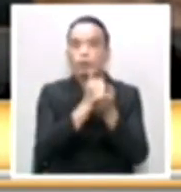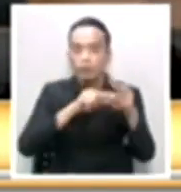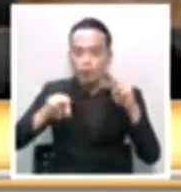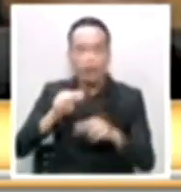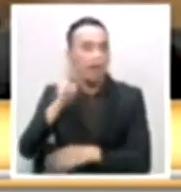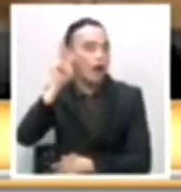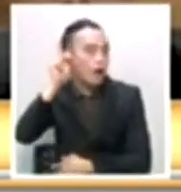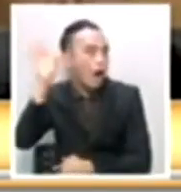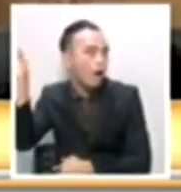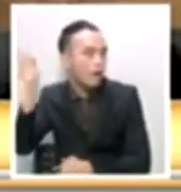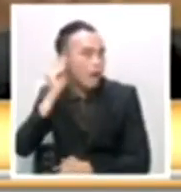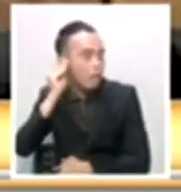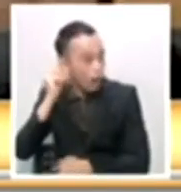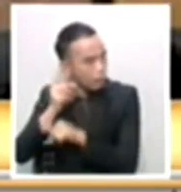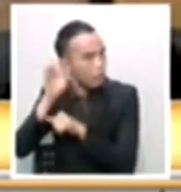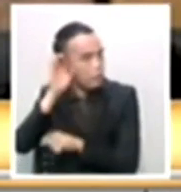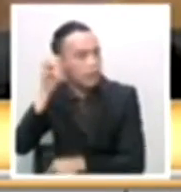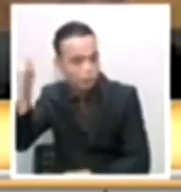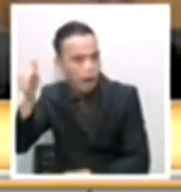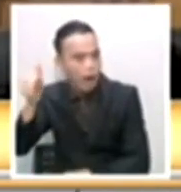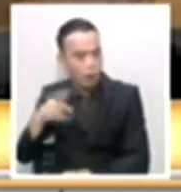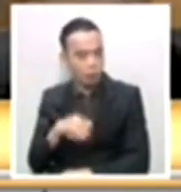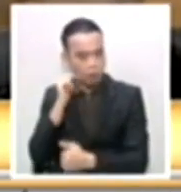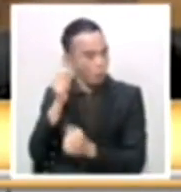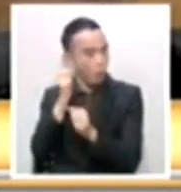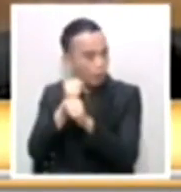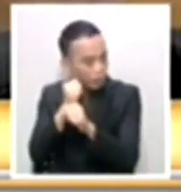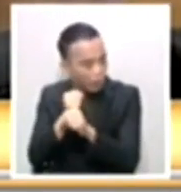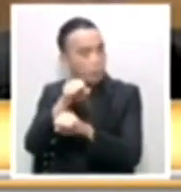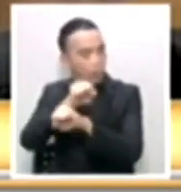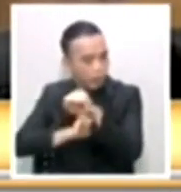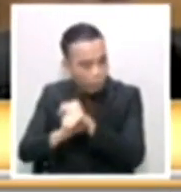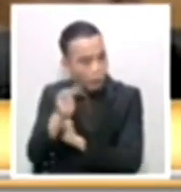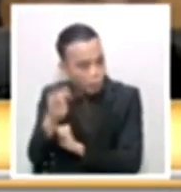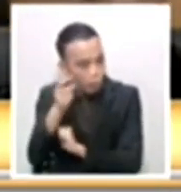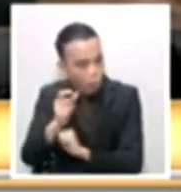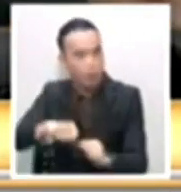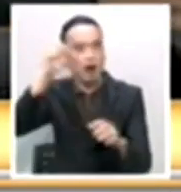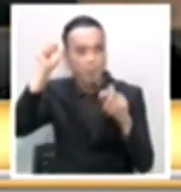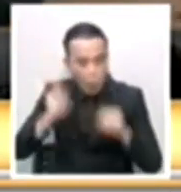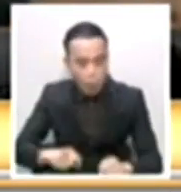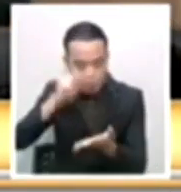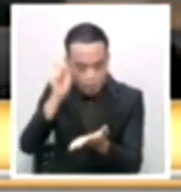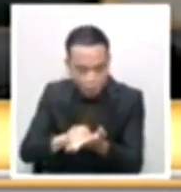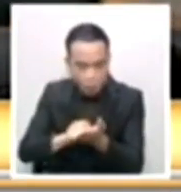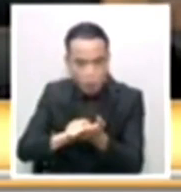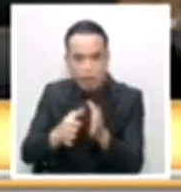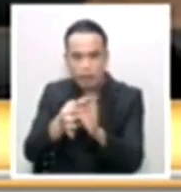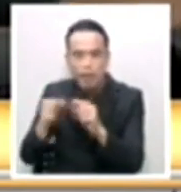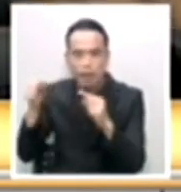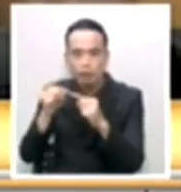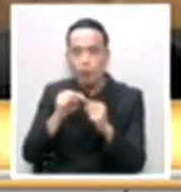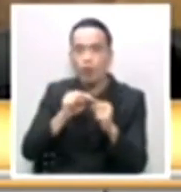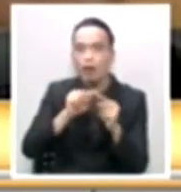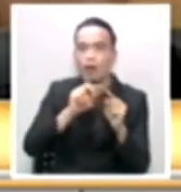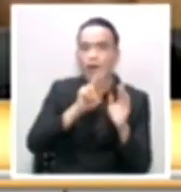ข้างเชื่อถือได้ว่ามีการเร่งรัดในการอนุมัติระยะที่3